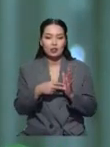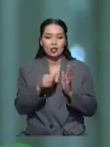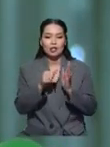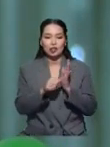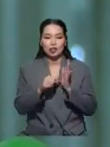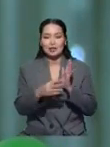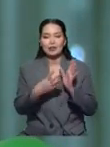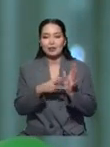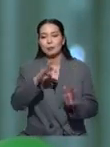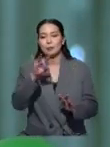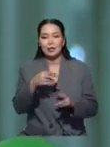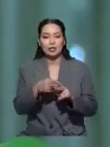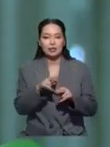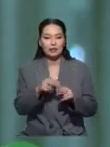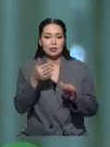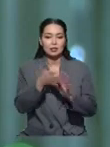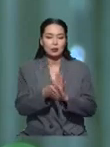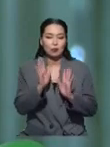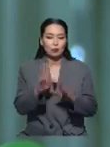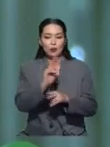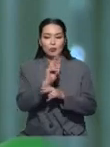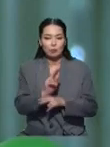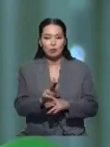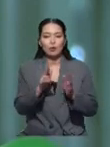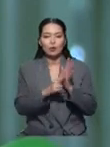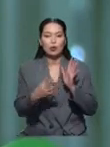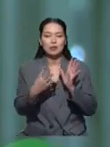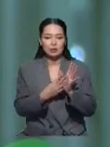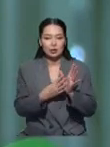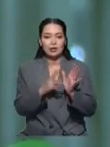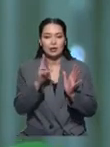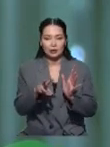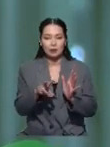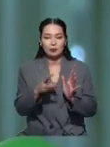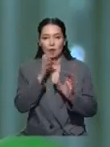эти средства планируется реконструировать 89 километров тепловых сетей.